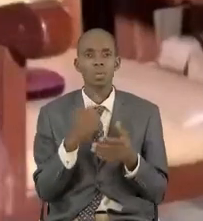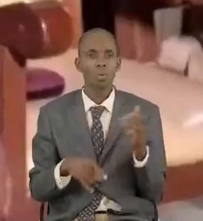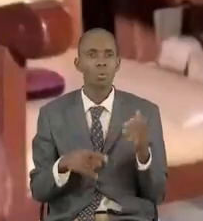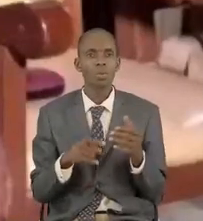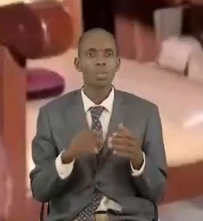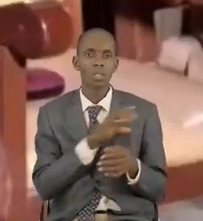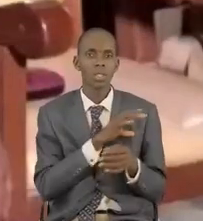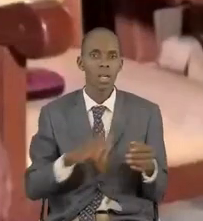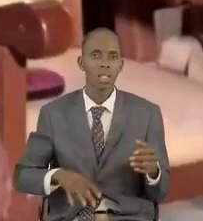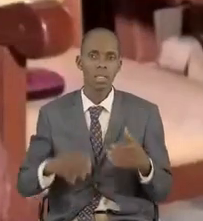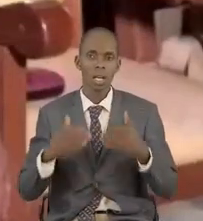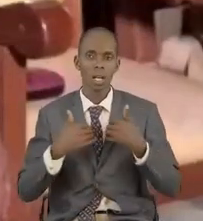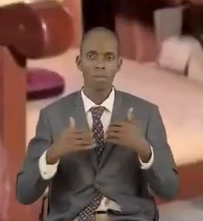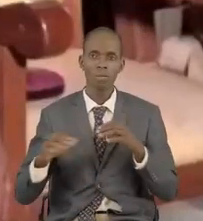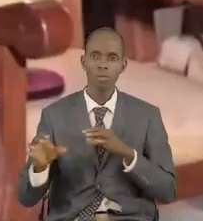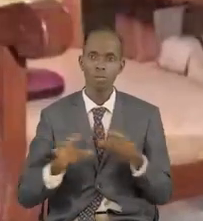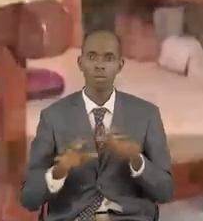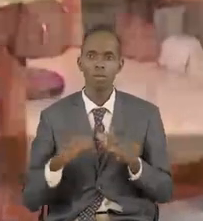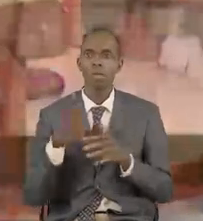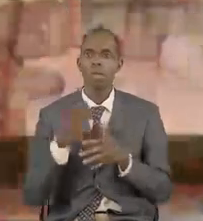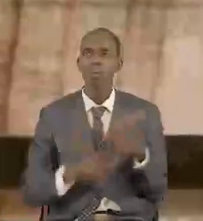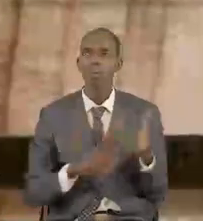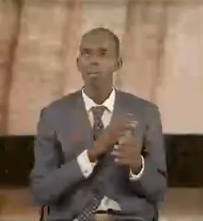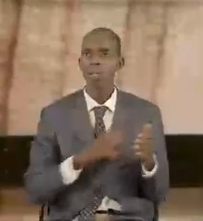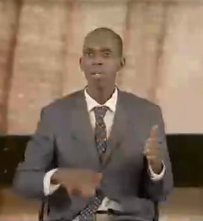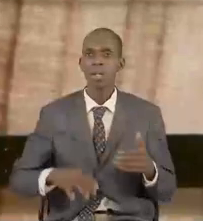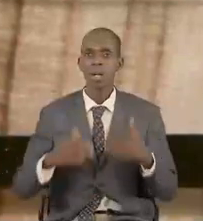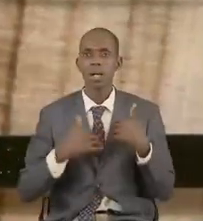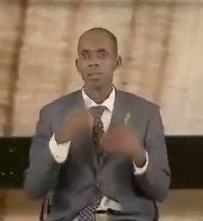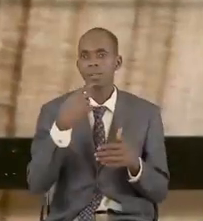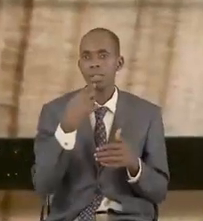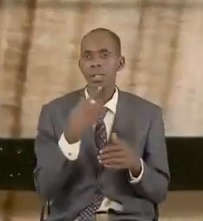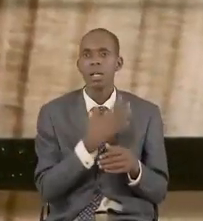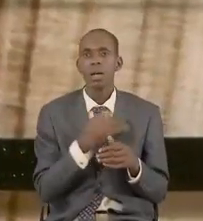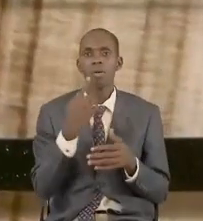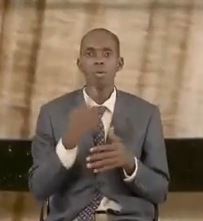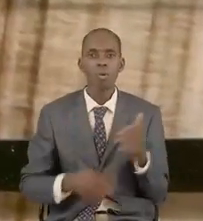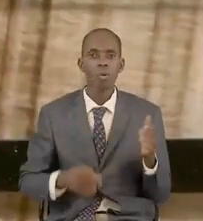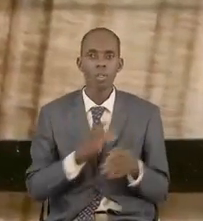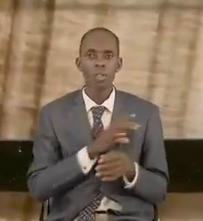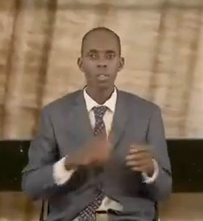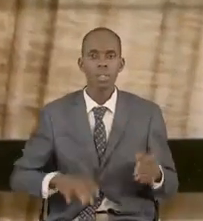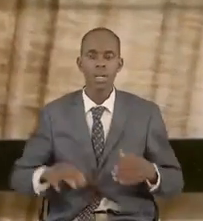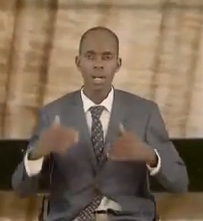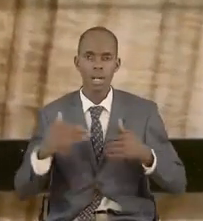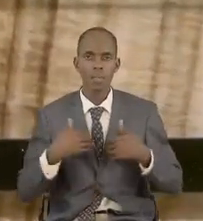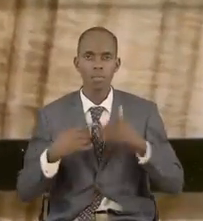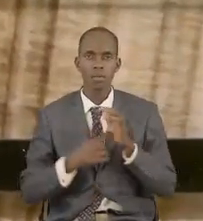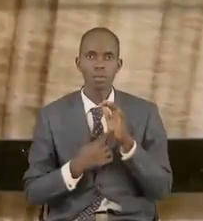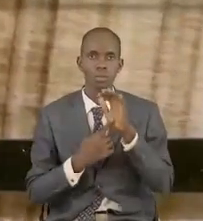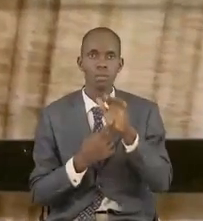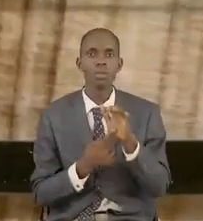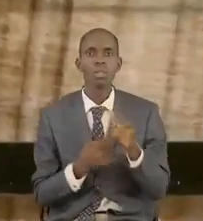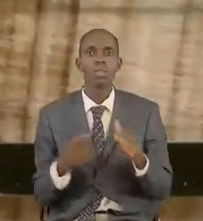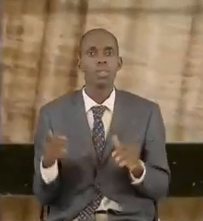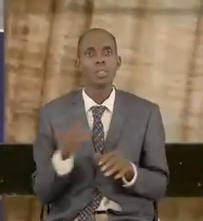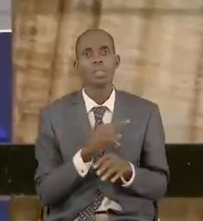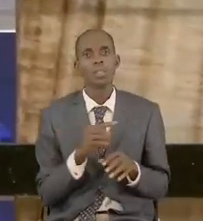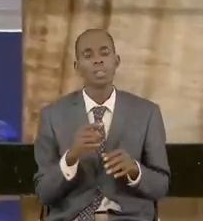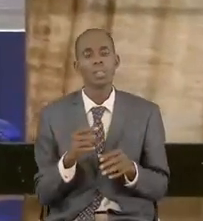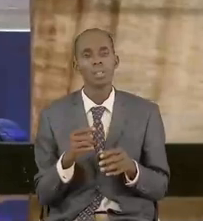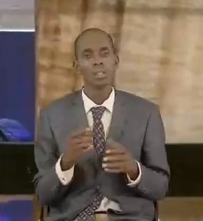voir ce que Christ a fait ce que Christ a dit ce que Christ a effectué alors il